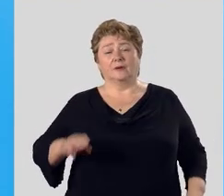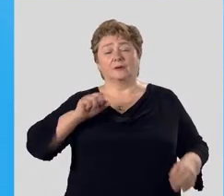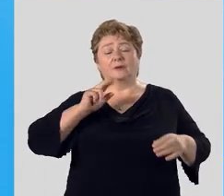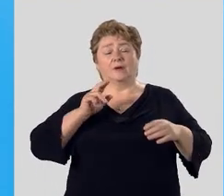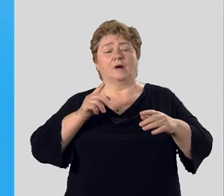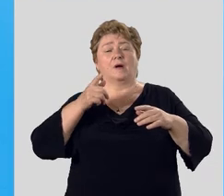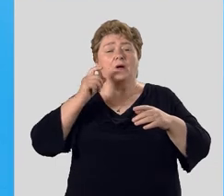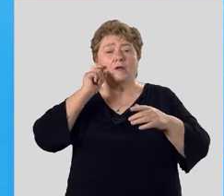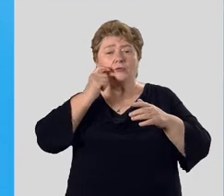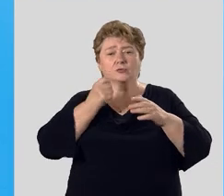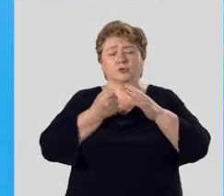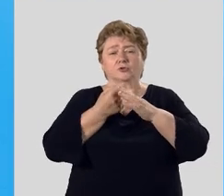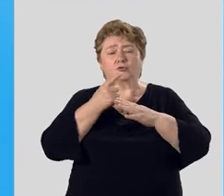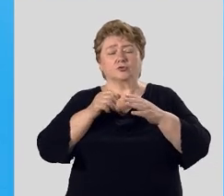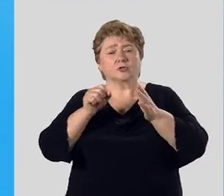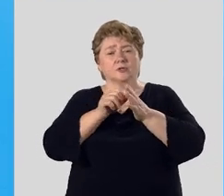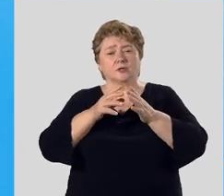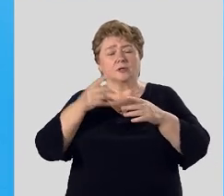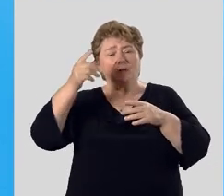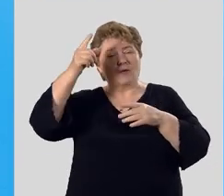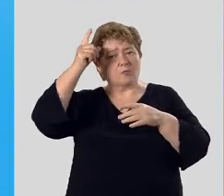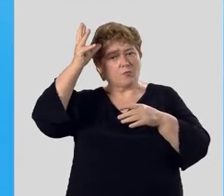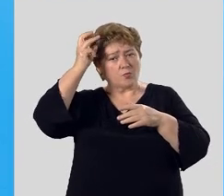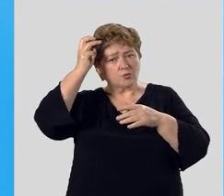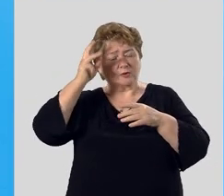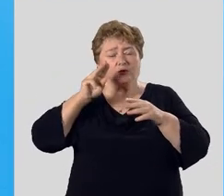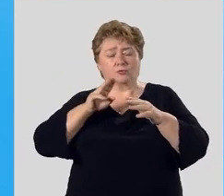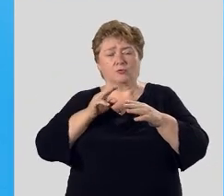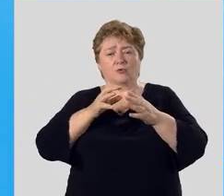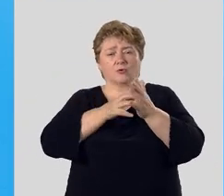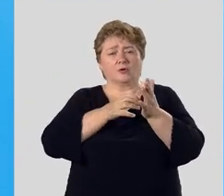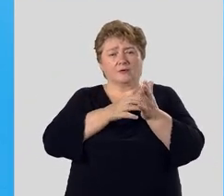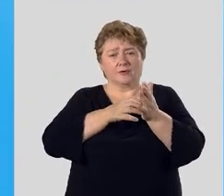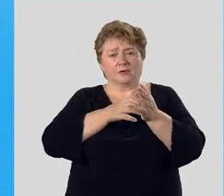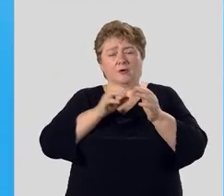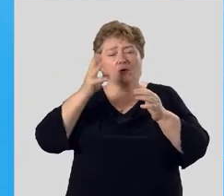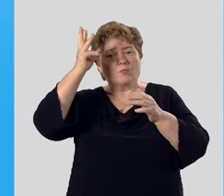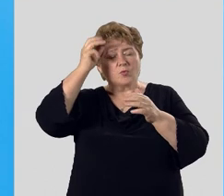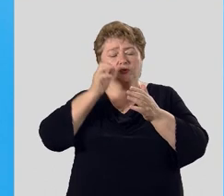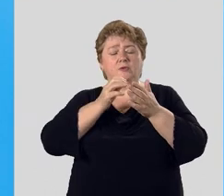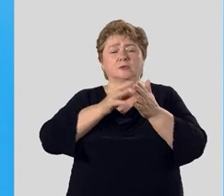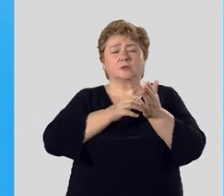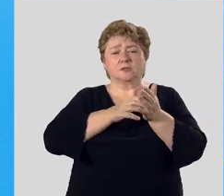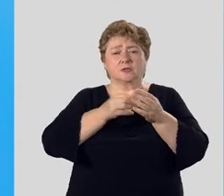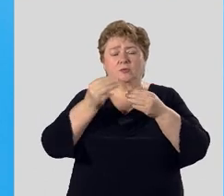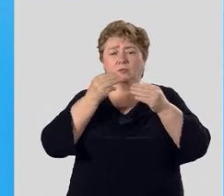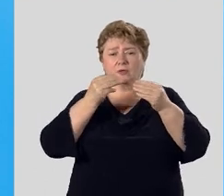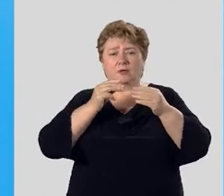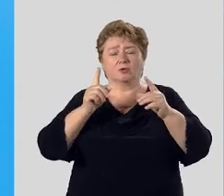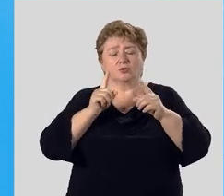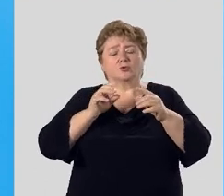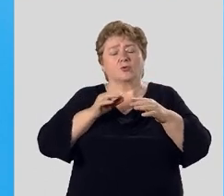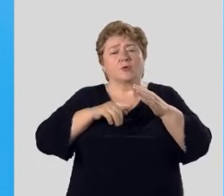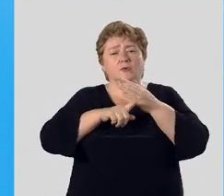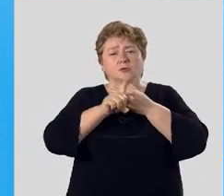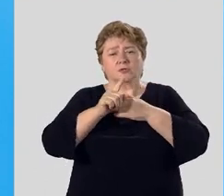Так как глюкоза – источник энергии для мозга, то при ее нехватке мозгу недостает питания, что